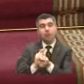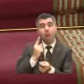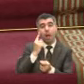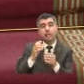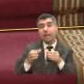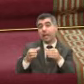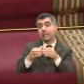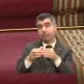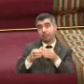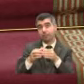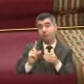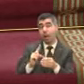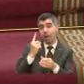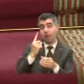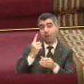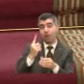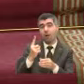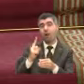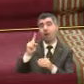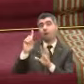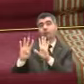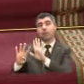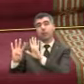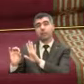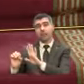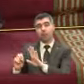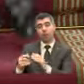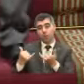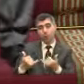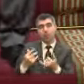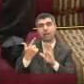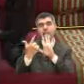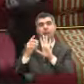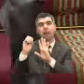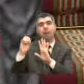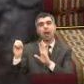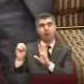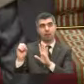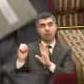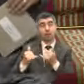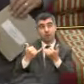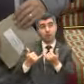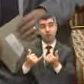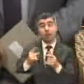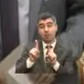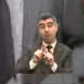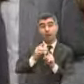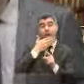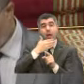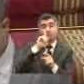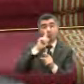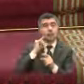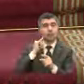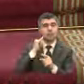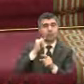سيد نائب كان عندنا قسم واحد في التسعينات، اليوم عندنا 700 قسم دامج، هذا كيعني ان بلادنا في تطور مستمر في هذا الموضوع.